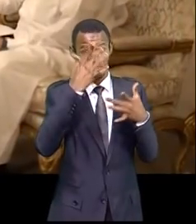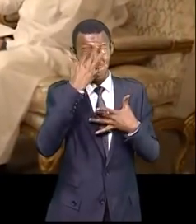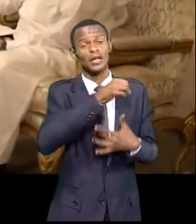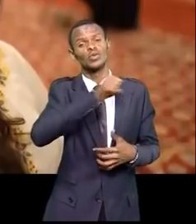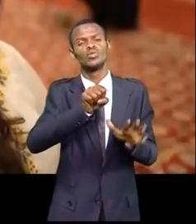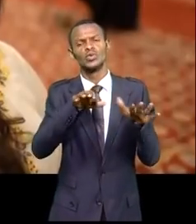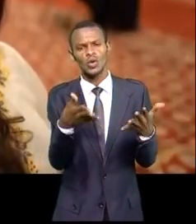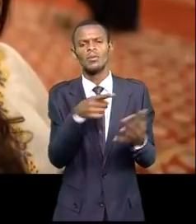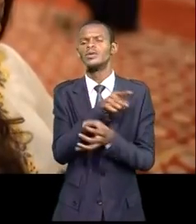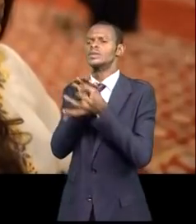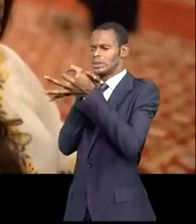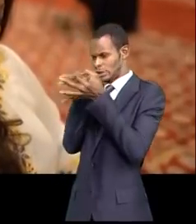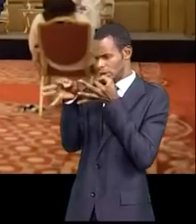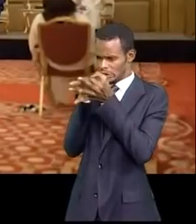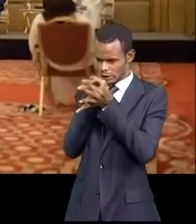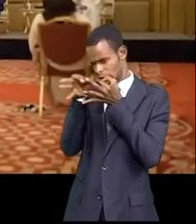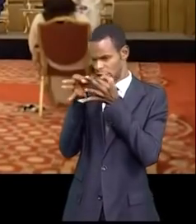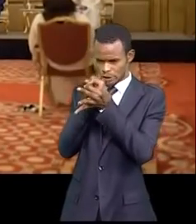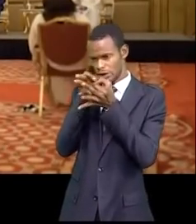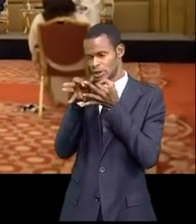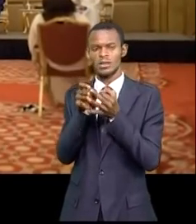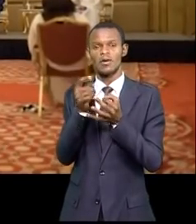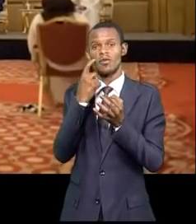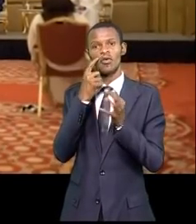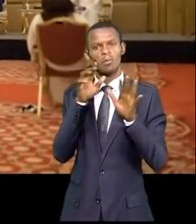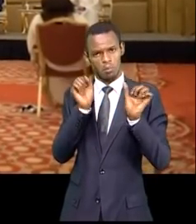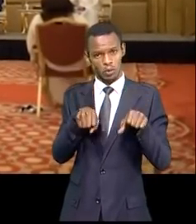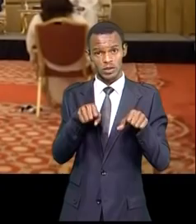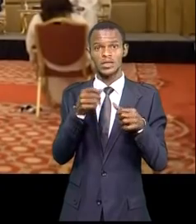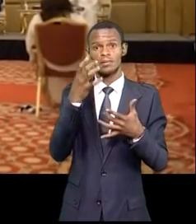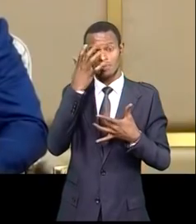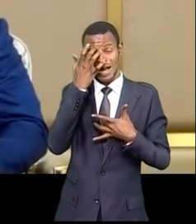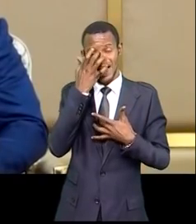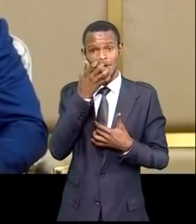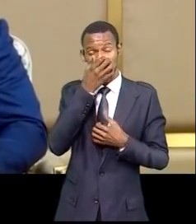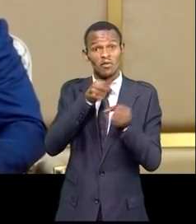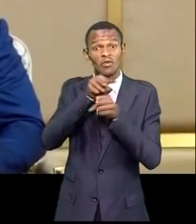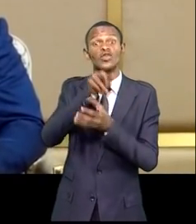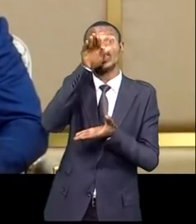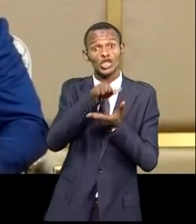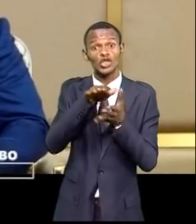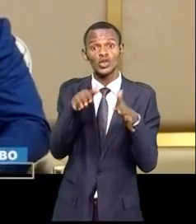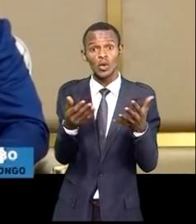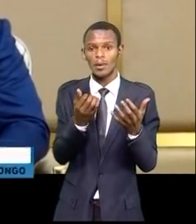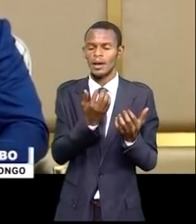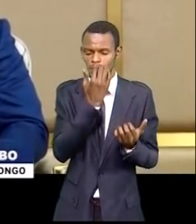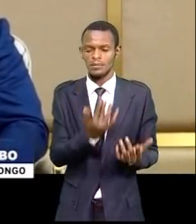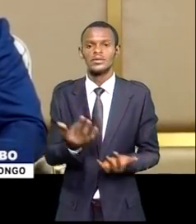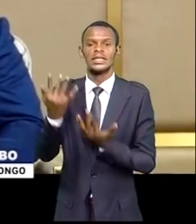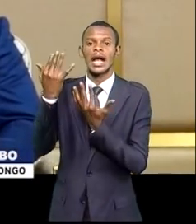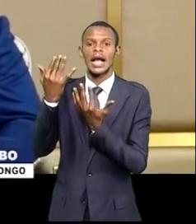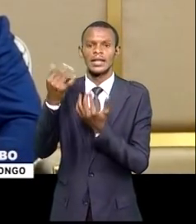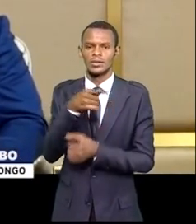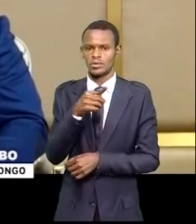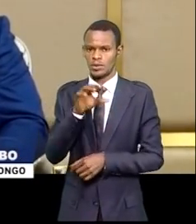de ceux ci afin de les permettre de mieux gérer les effets de la crise du gaz en événements patrie nous en avons